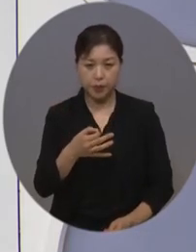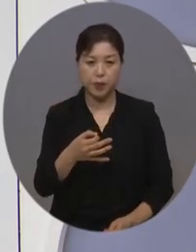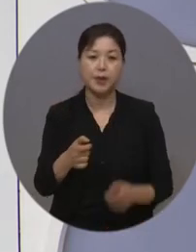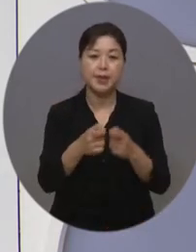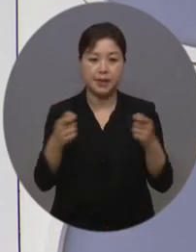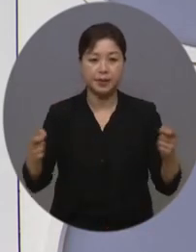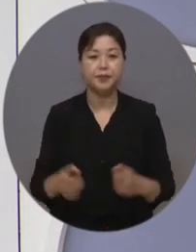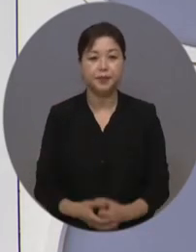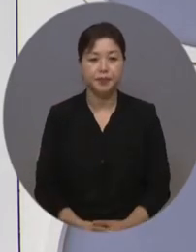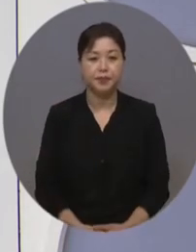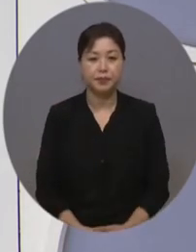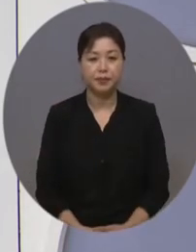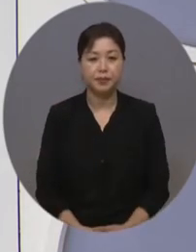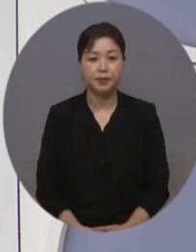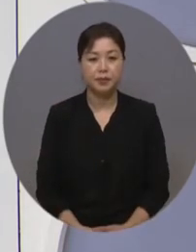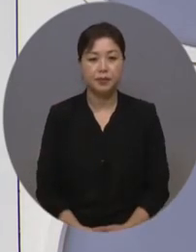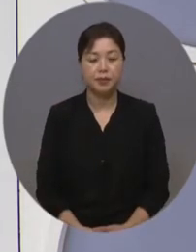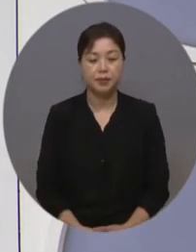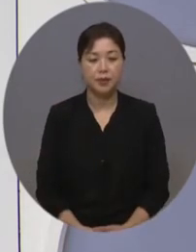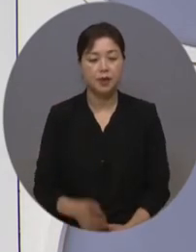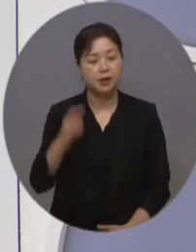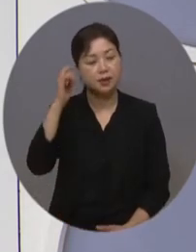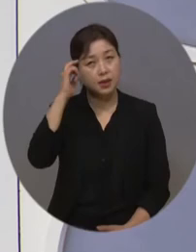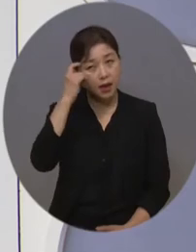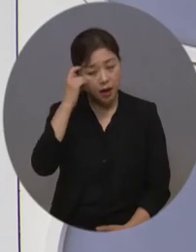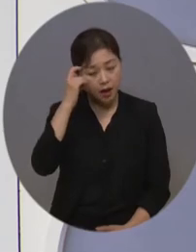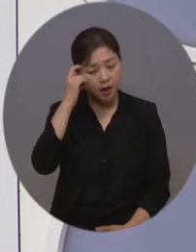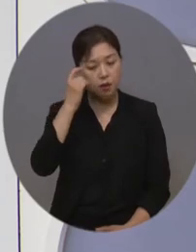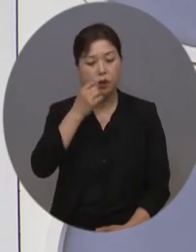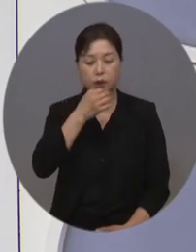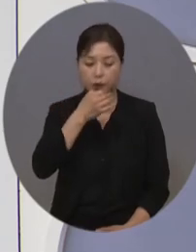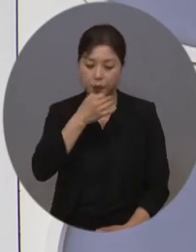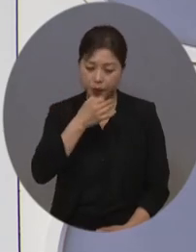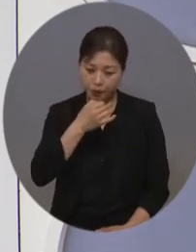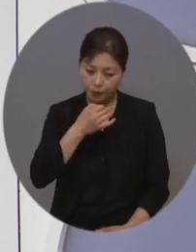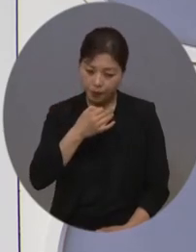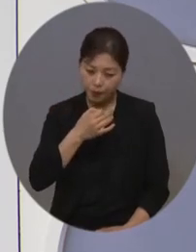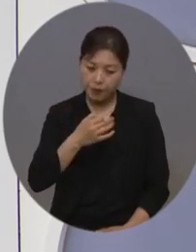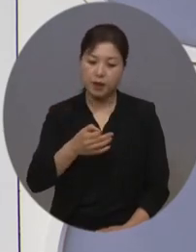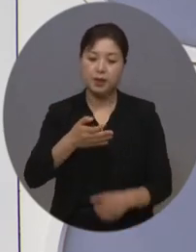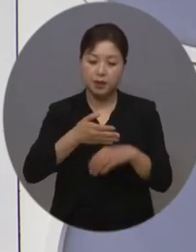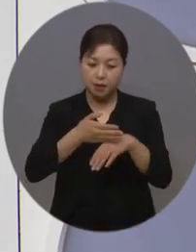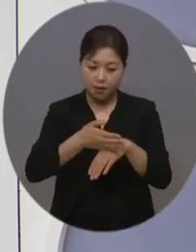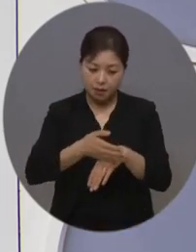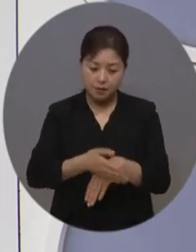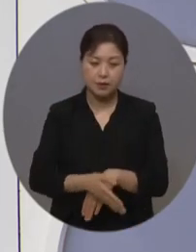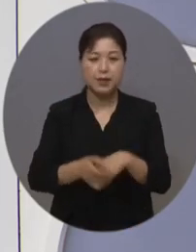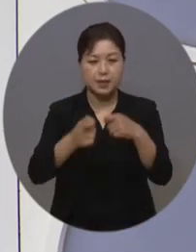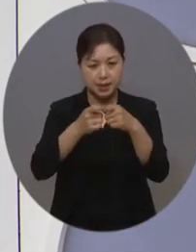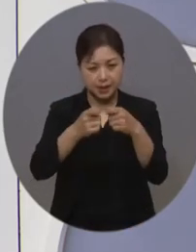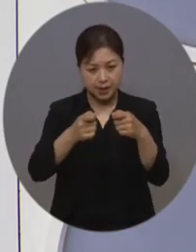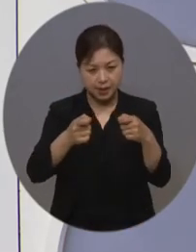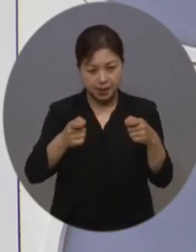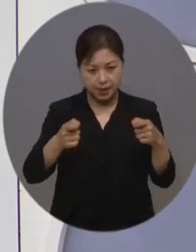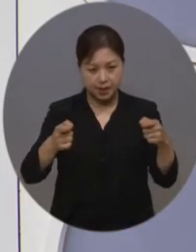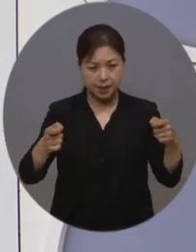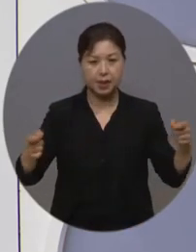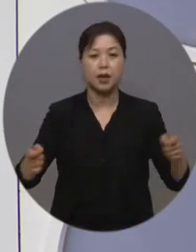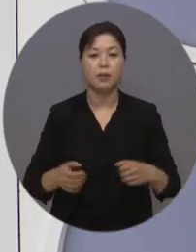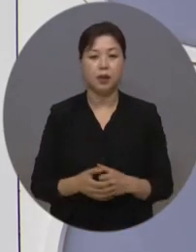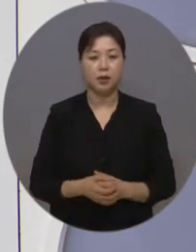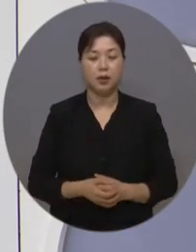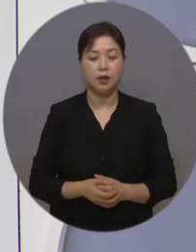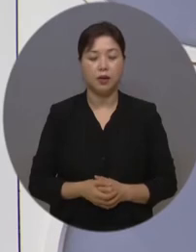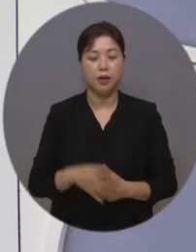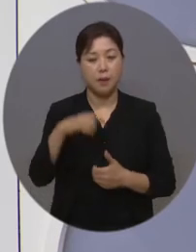그렇게 명상 호흡을 좀 의식적으로 좀 해야 되는 겁니다. 그래서 천천히 호흡을 길게 하면은 그게